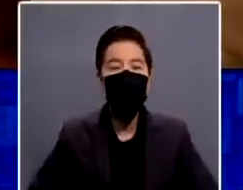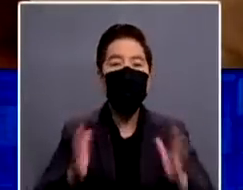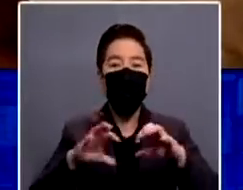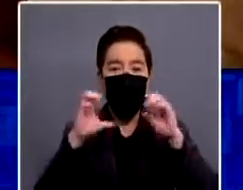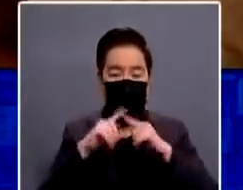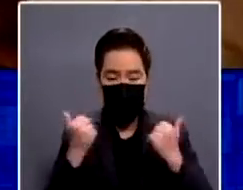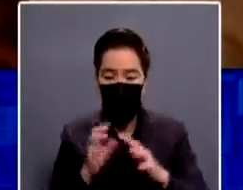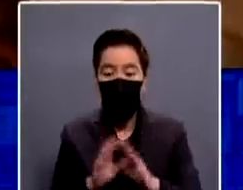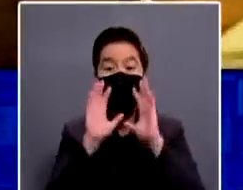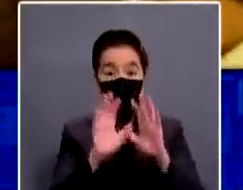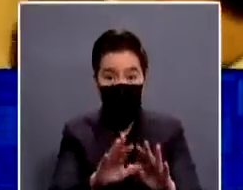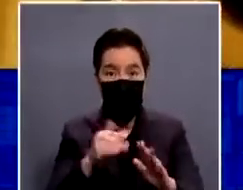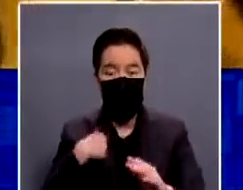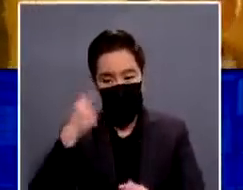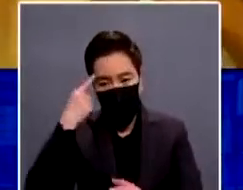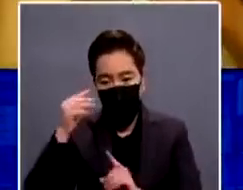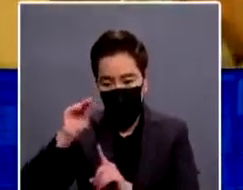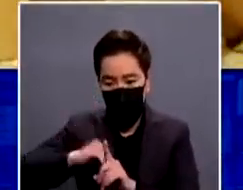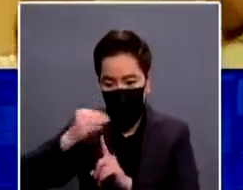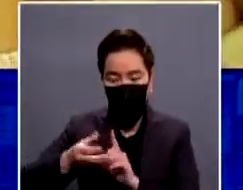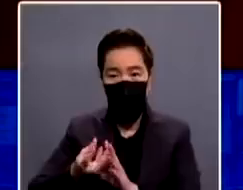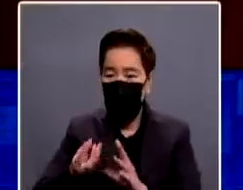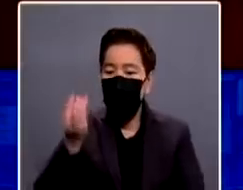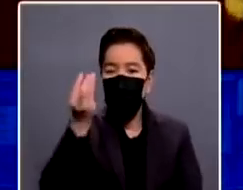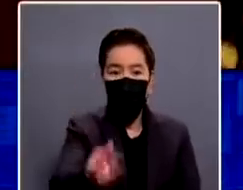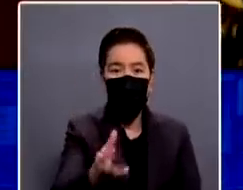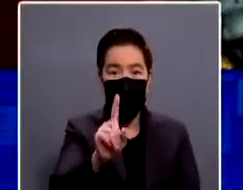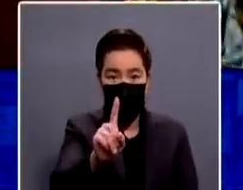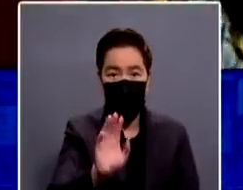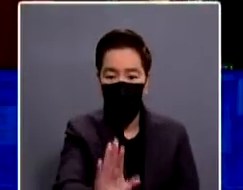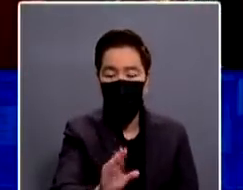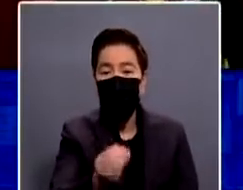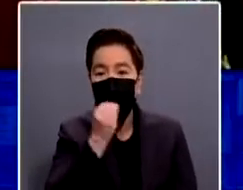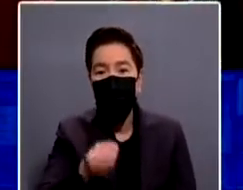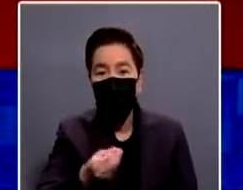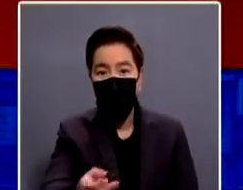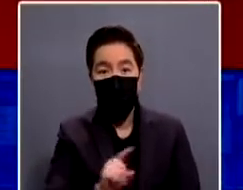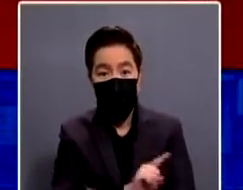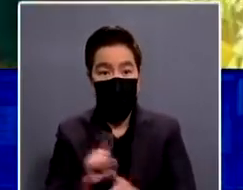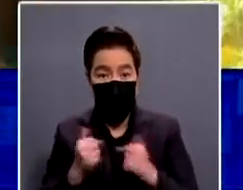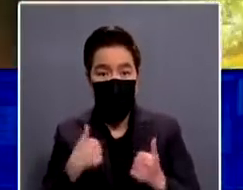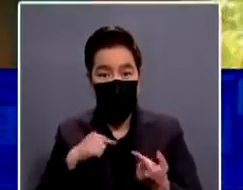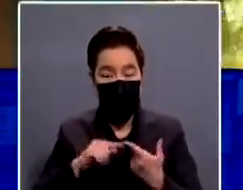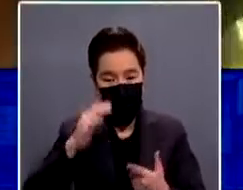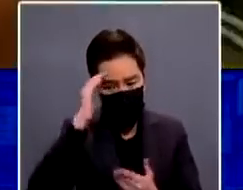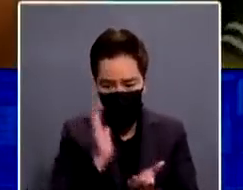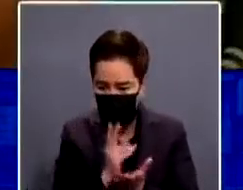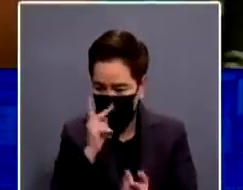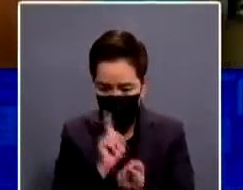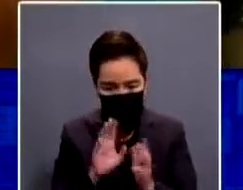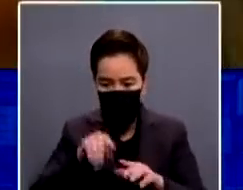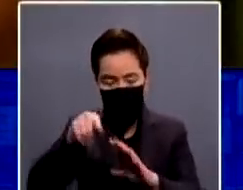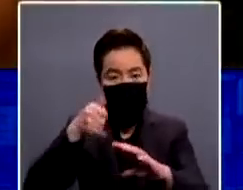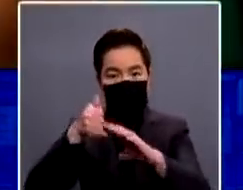ก็ช่วงที่ทิ้งเอาไว้เนี่ยตัวเองได้โยนกล้วยเอาไว้หนึ่งลูกด้วยเอาไว้ให้น้องกินนะคะแต่ว่าสุดท้ายเจ้าหน้าที่ค่ะไม่พบตัวน้อง